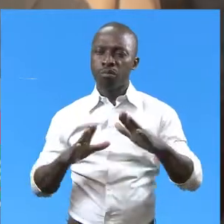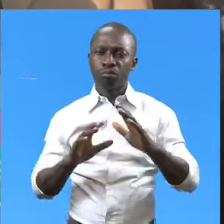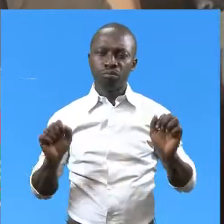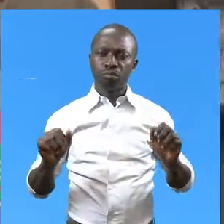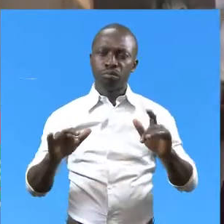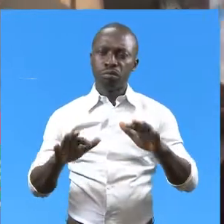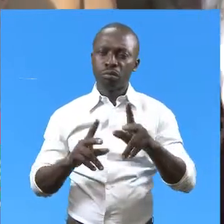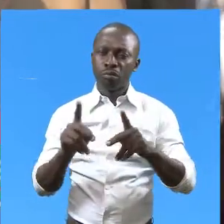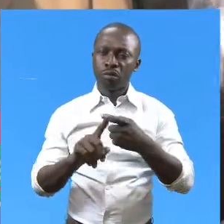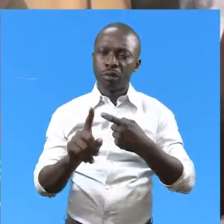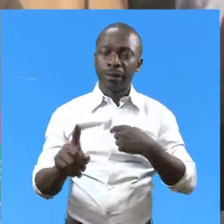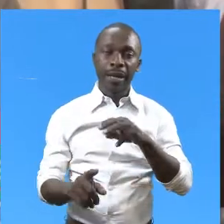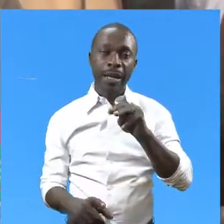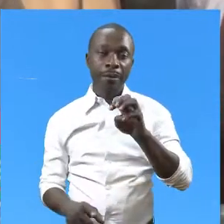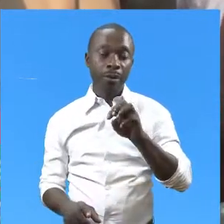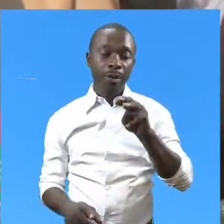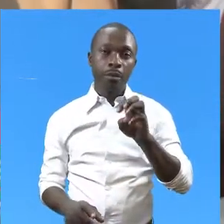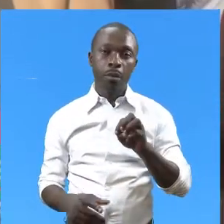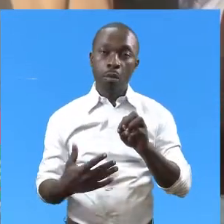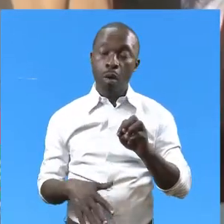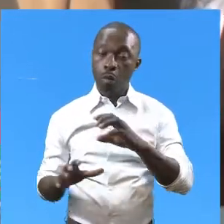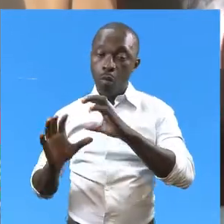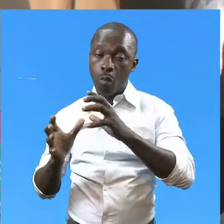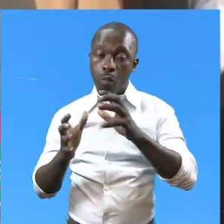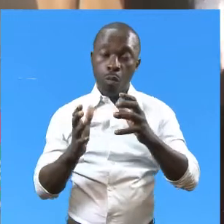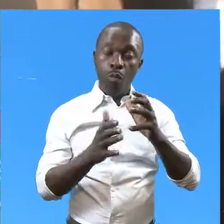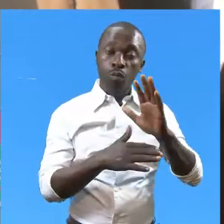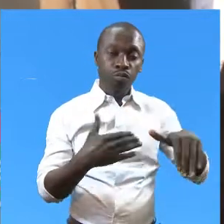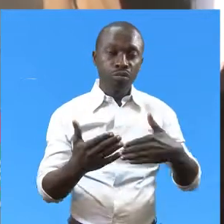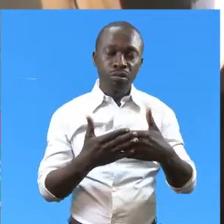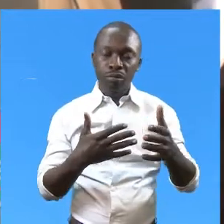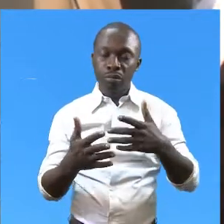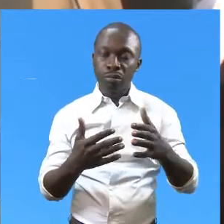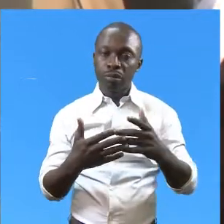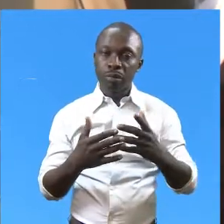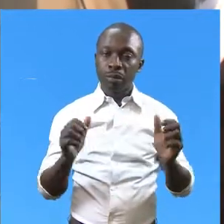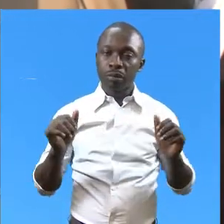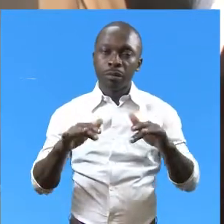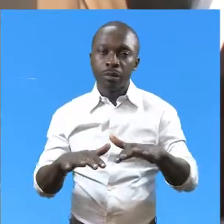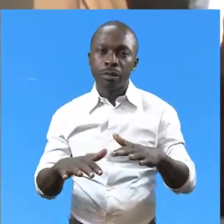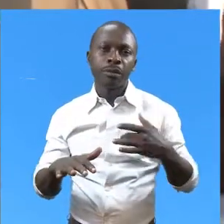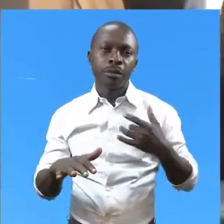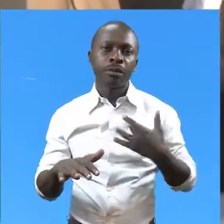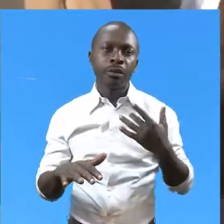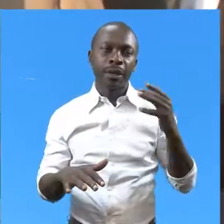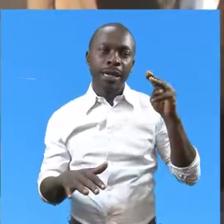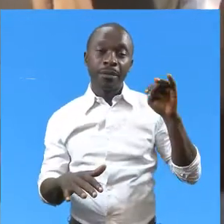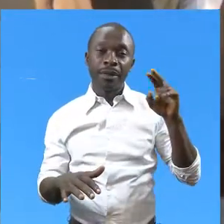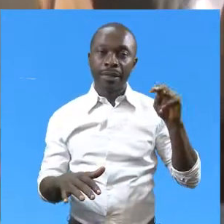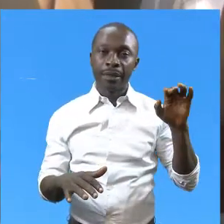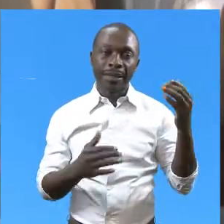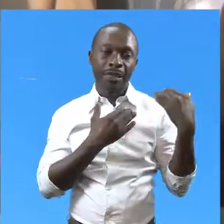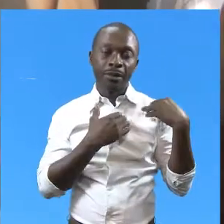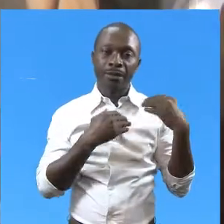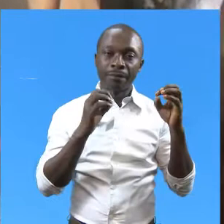a observées dans la Mémé, dans le Mayo Sava, région de l'extrême nord, à l'occasion de la visite du ministre de la Jeunesse et de